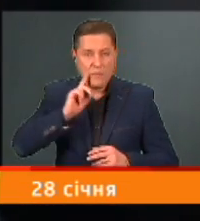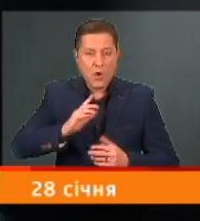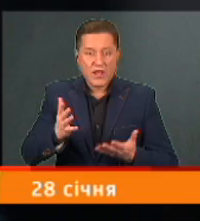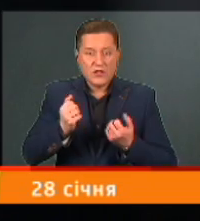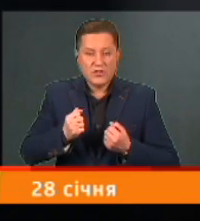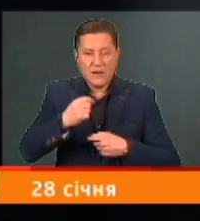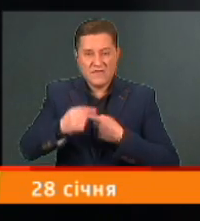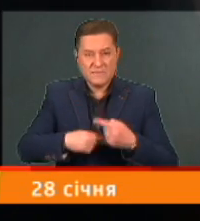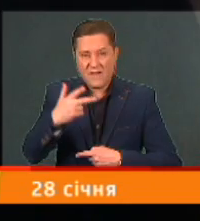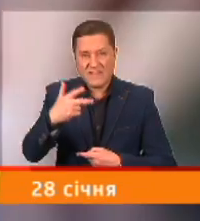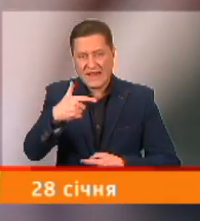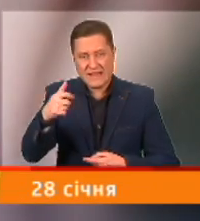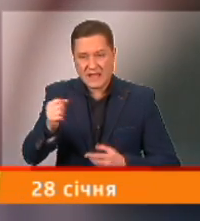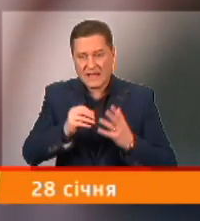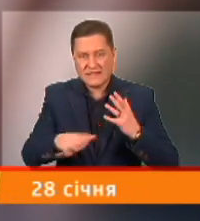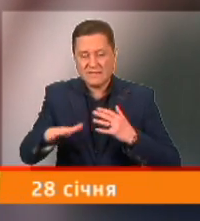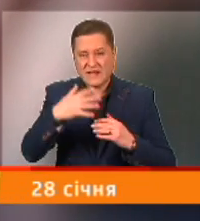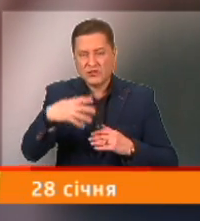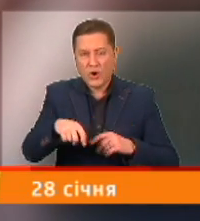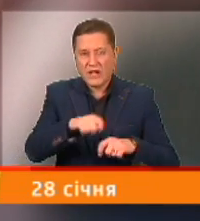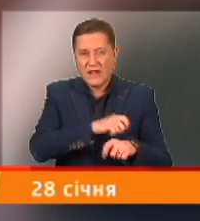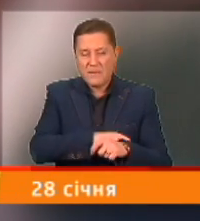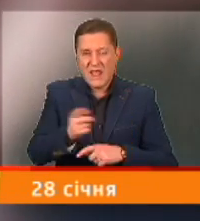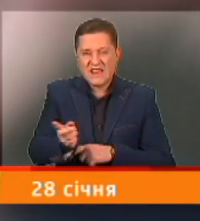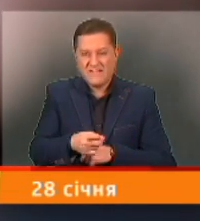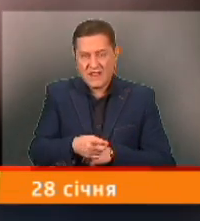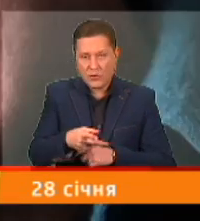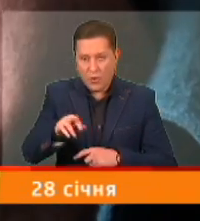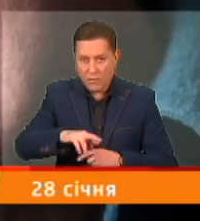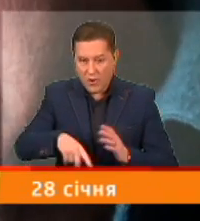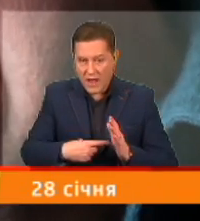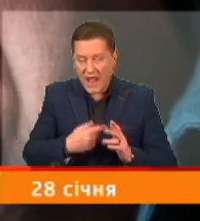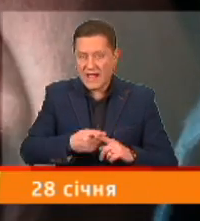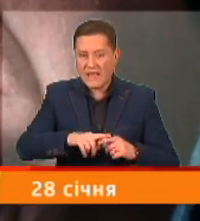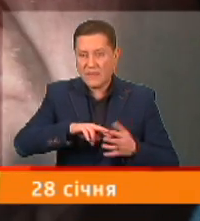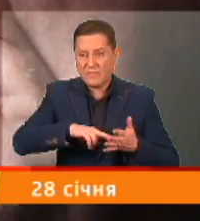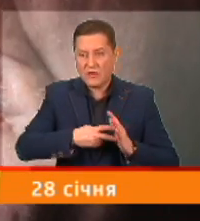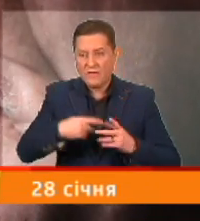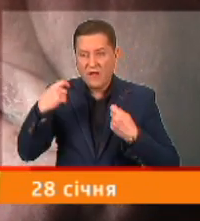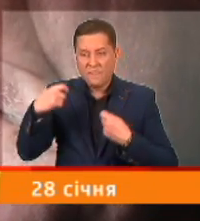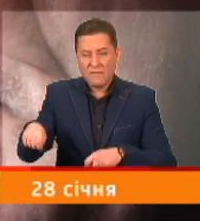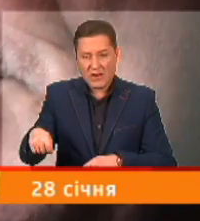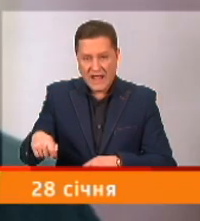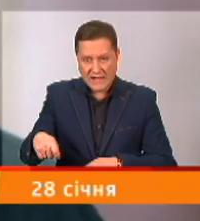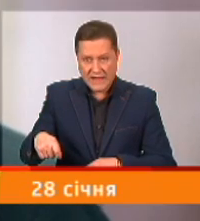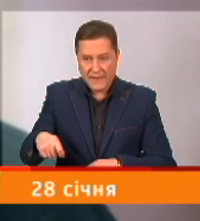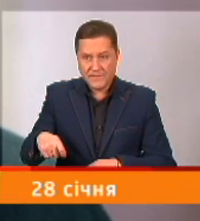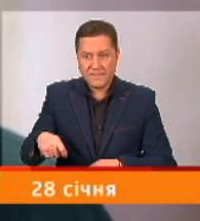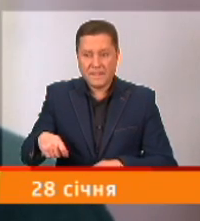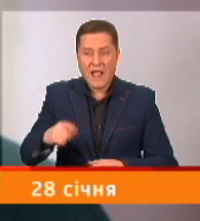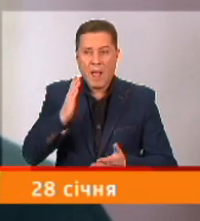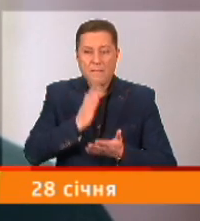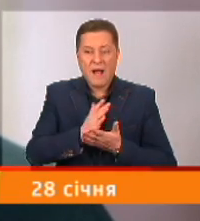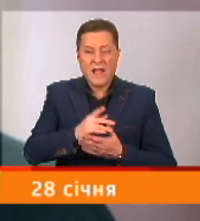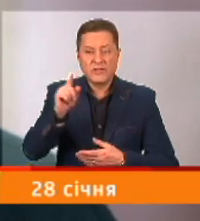у спадок 3 гектари землі за 40 кілометрів від Тернополя, які планував продати. Практично, маючи